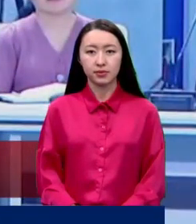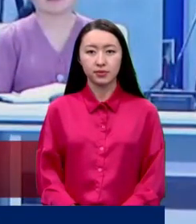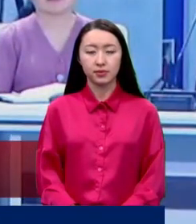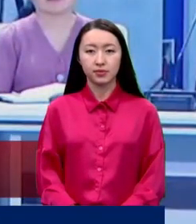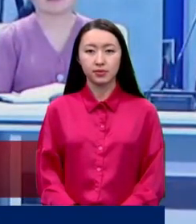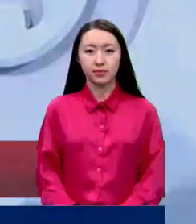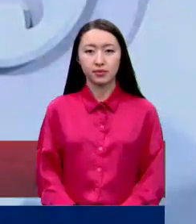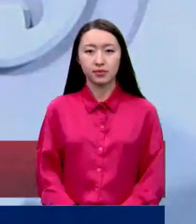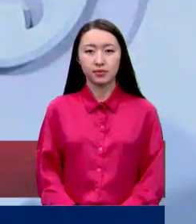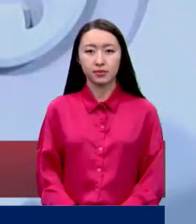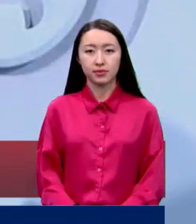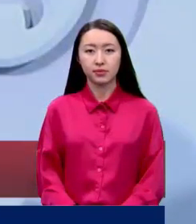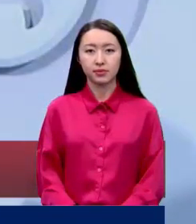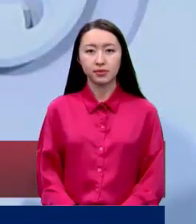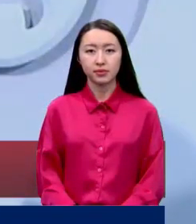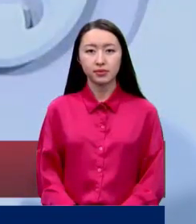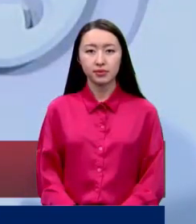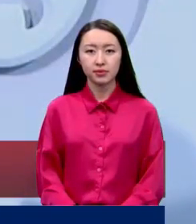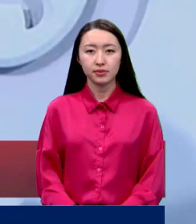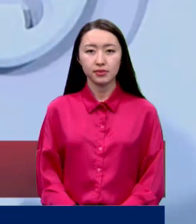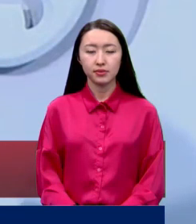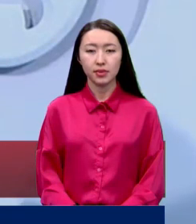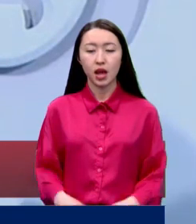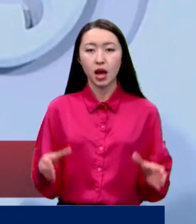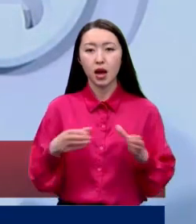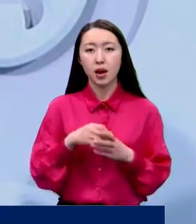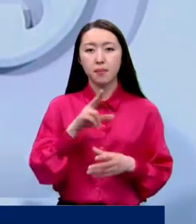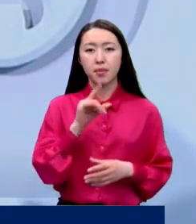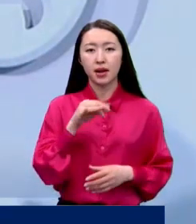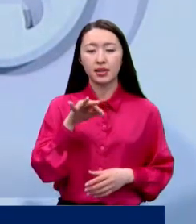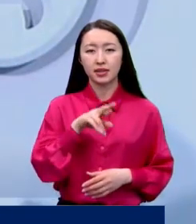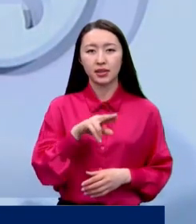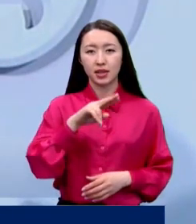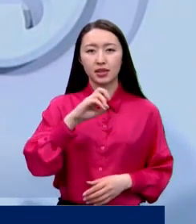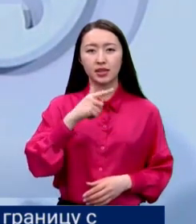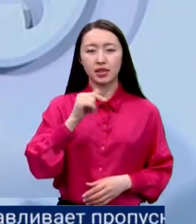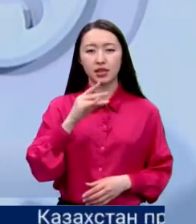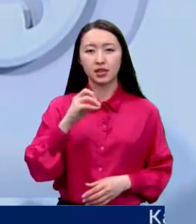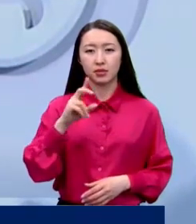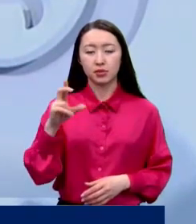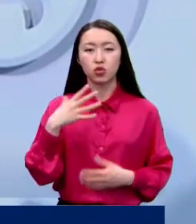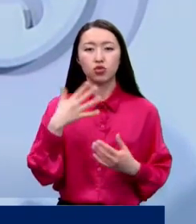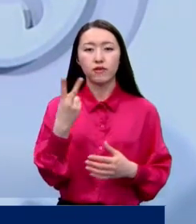Ельтерега, Халык Дербестігі, партия Халык Дербестігі, она получила, прошла на второй этап, получила